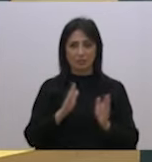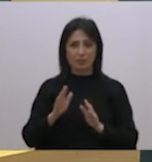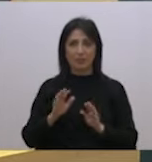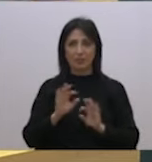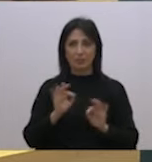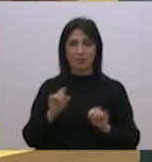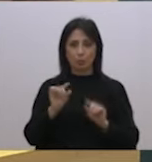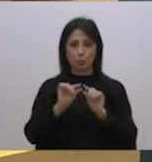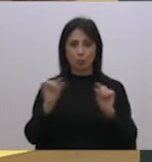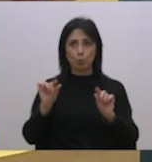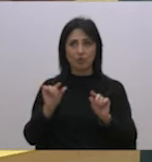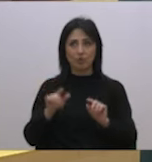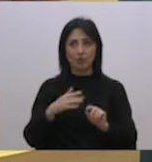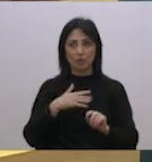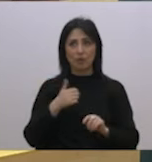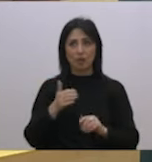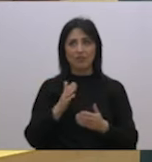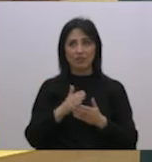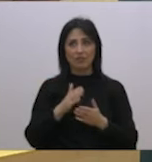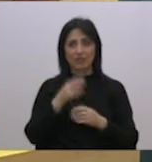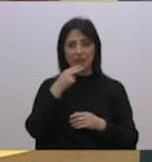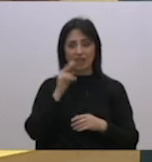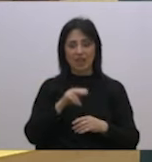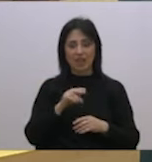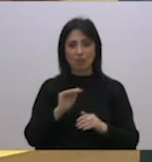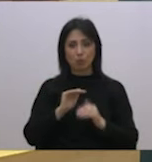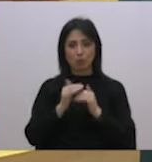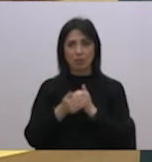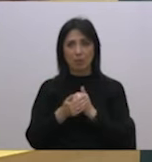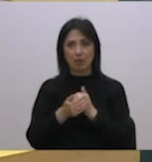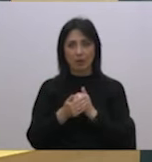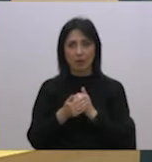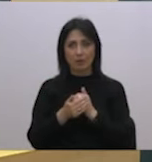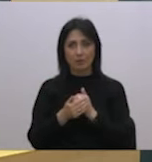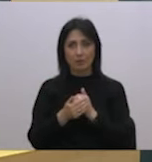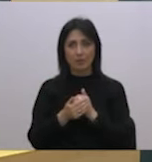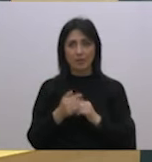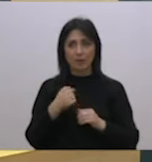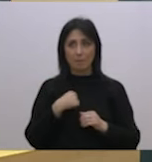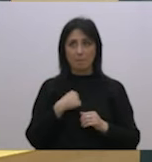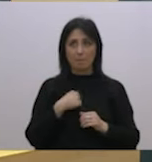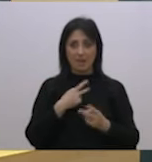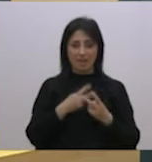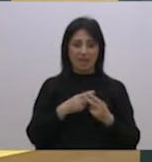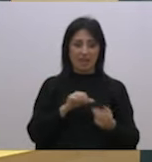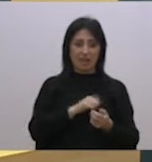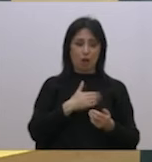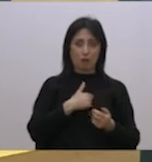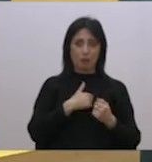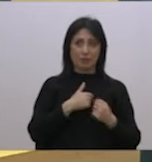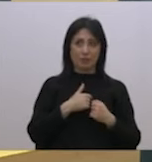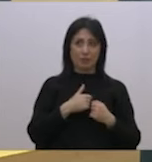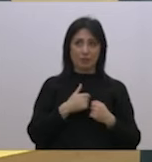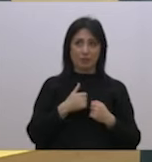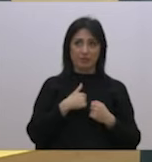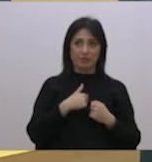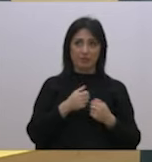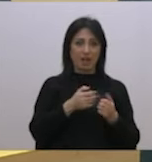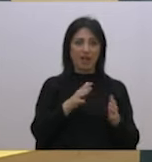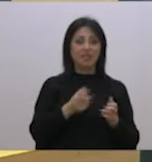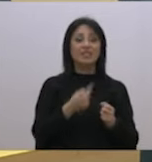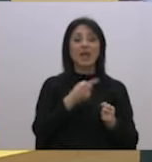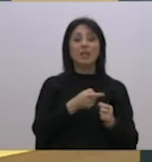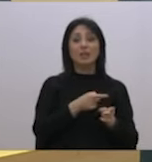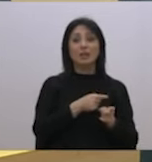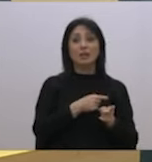იქ მოხლი არის კიდე, ჩემო კარგო, დანაშაულის დაფარვა. Vero damiciles narkotiki romak imas ar gaushobs anam arbetvis saidan